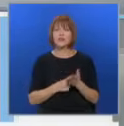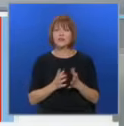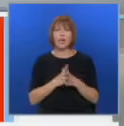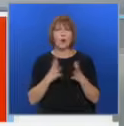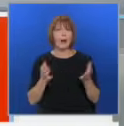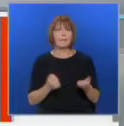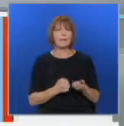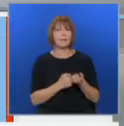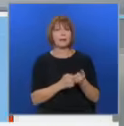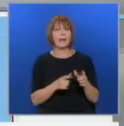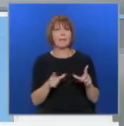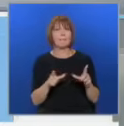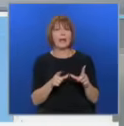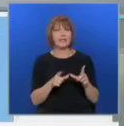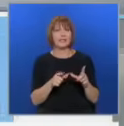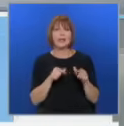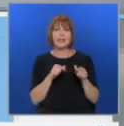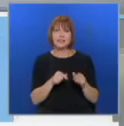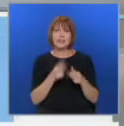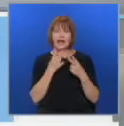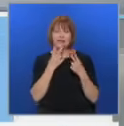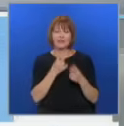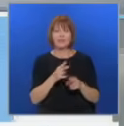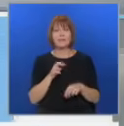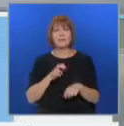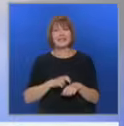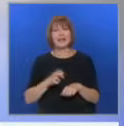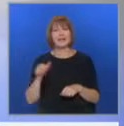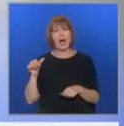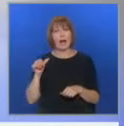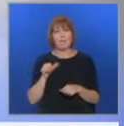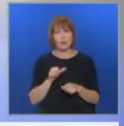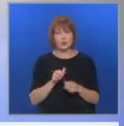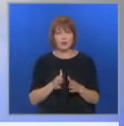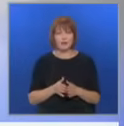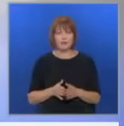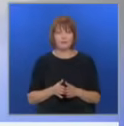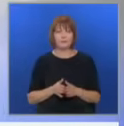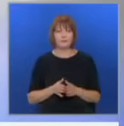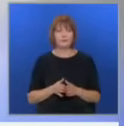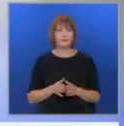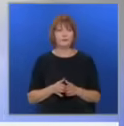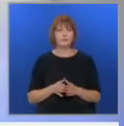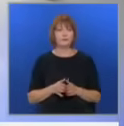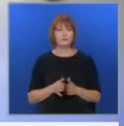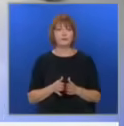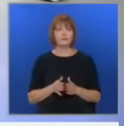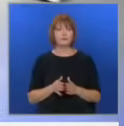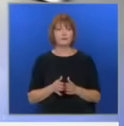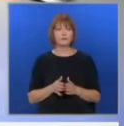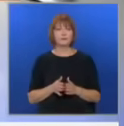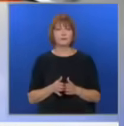за Мецола? Кореспондентът ни за европейските институции Десислава Апостолова сега с още детайли.